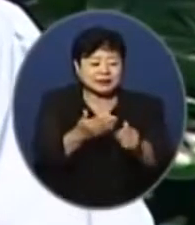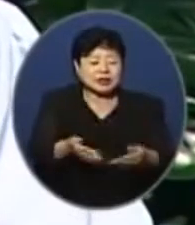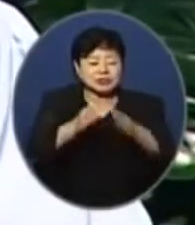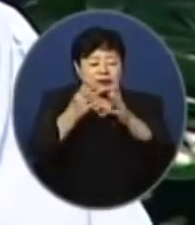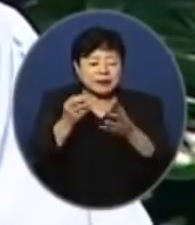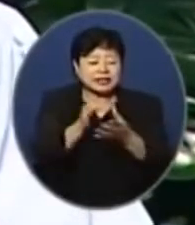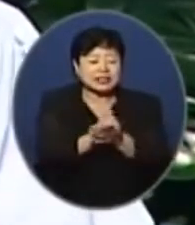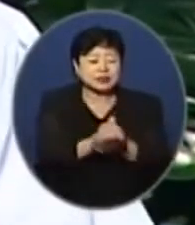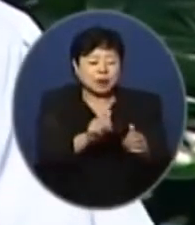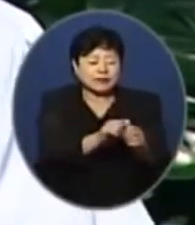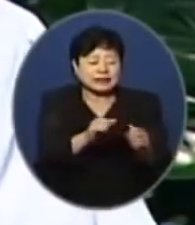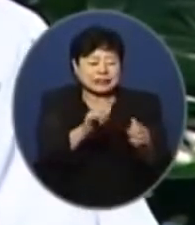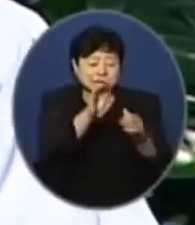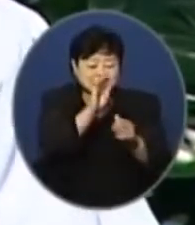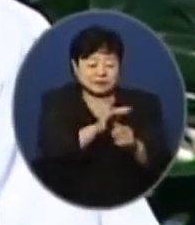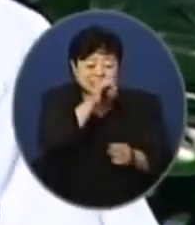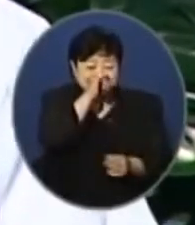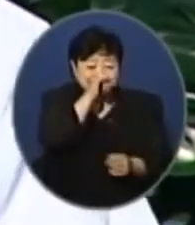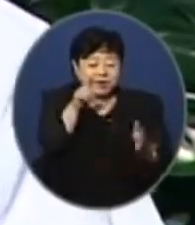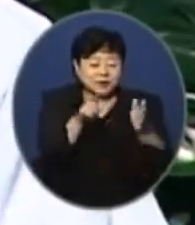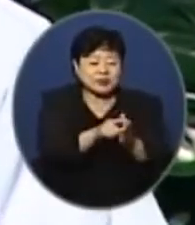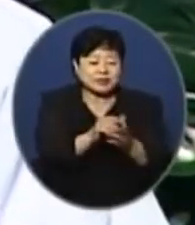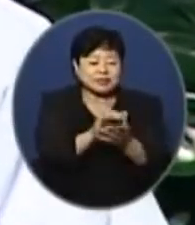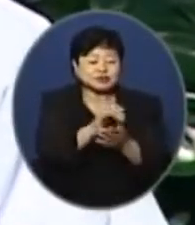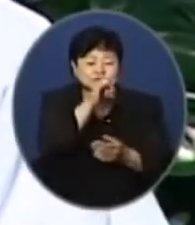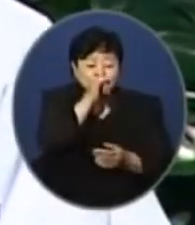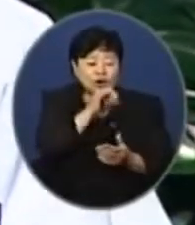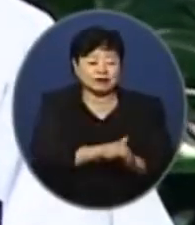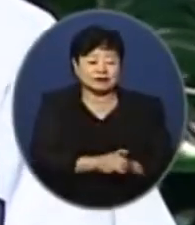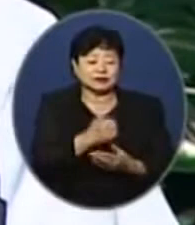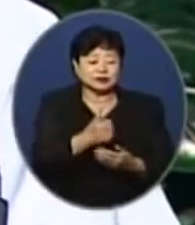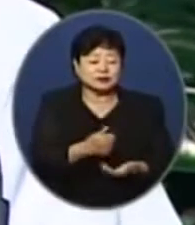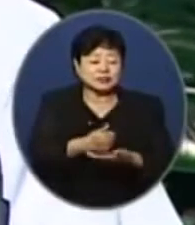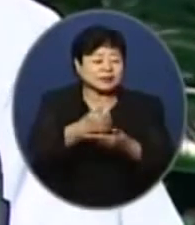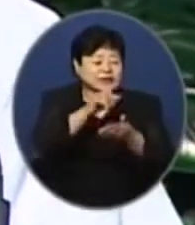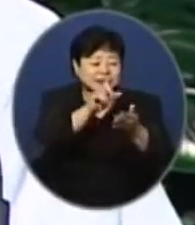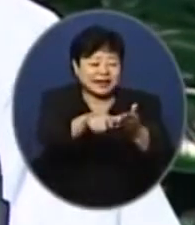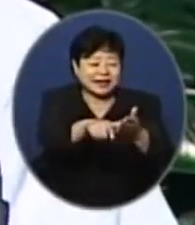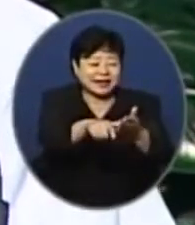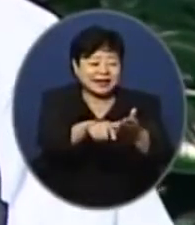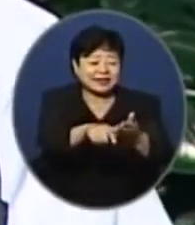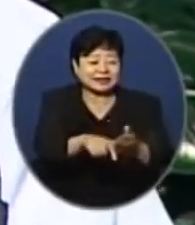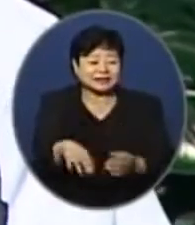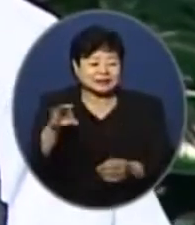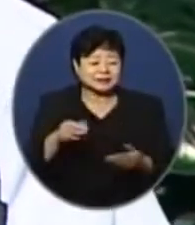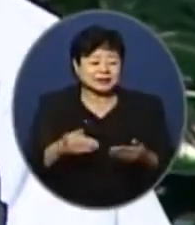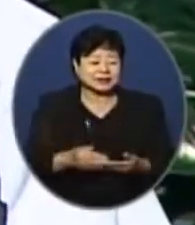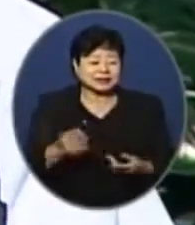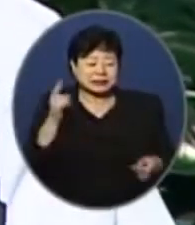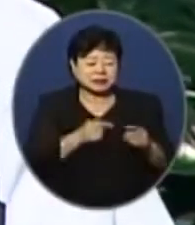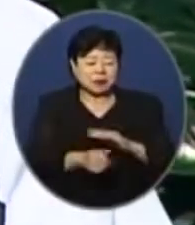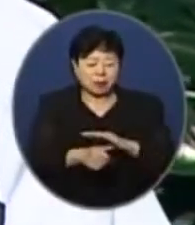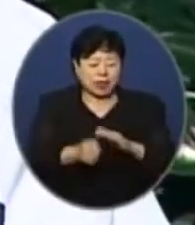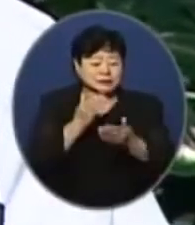세우신 많은 기도의 동역자가 있습니다. 믿음의 동역자가 있습니다. 주님을 섬길 때 사소한 일에 상처받고 낙심하여 뒤로